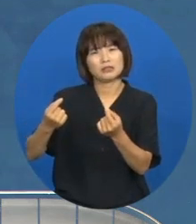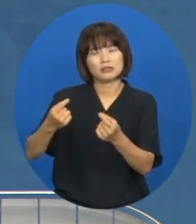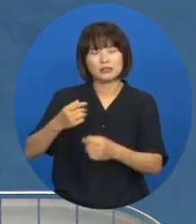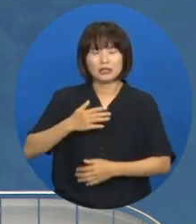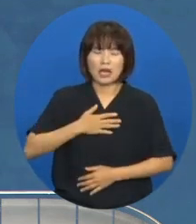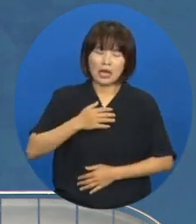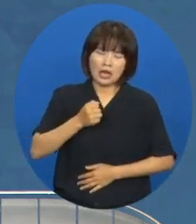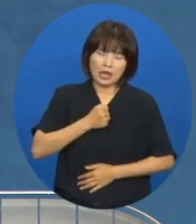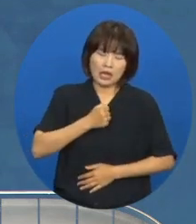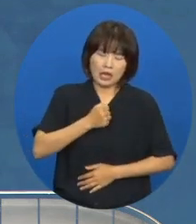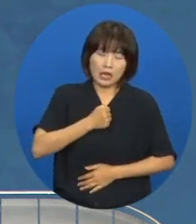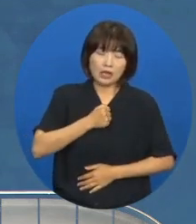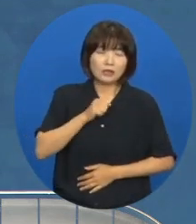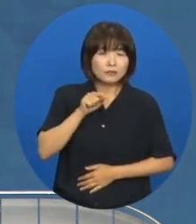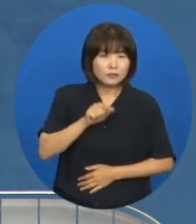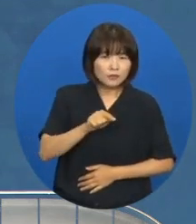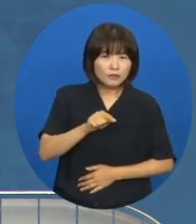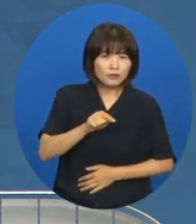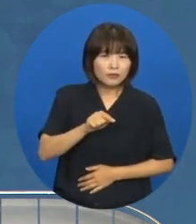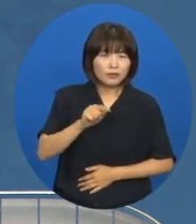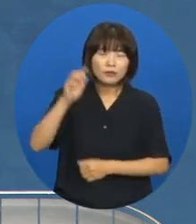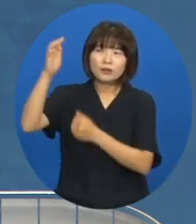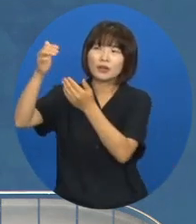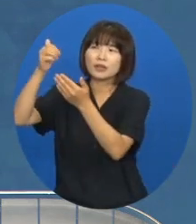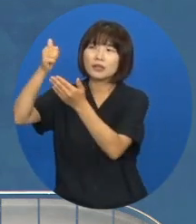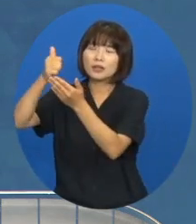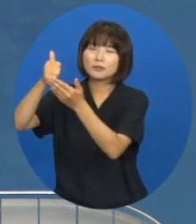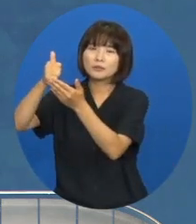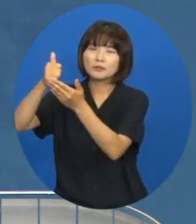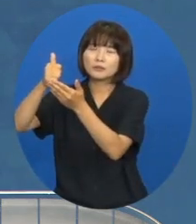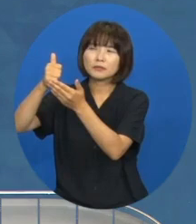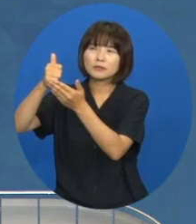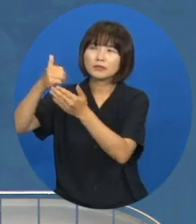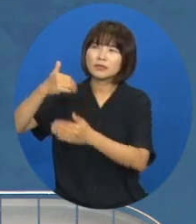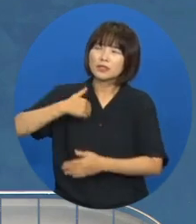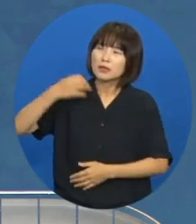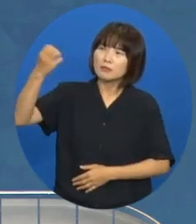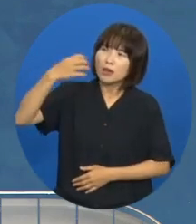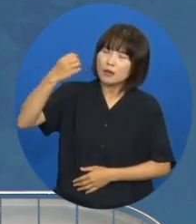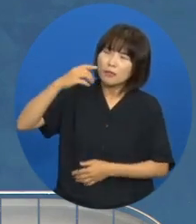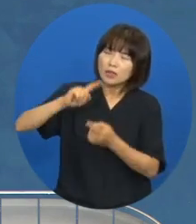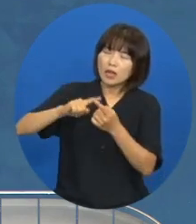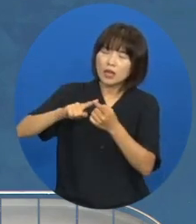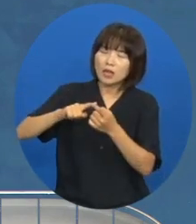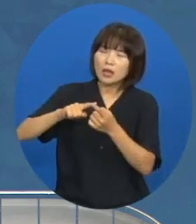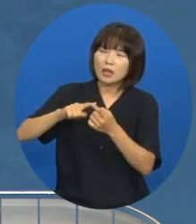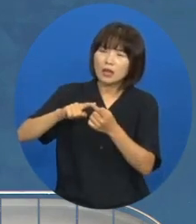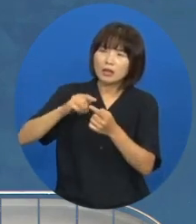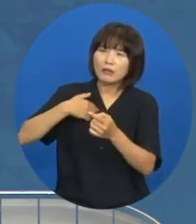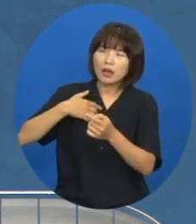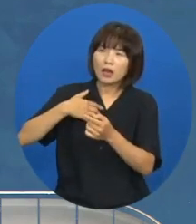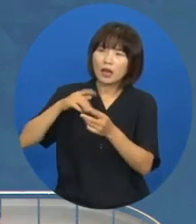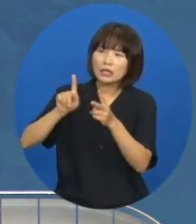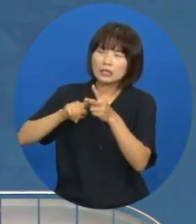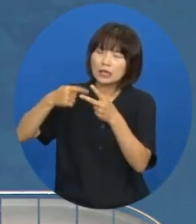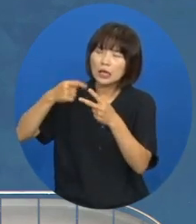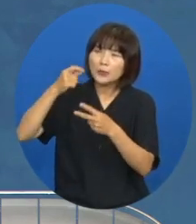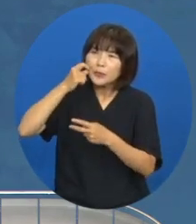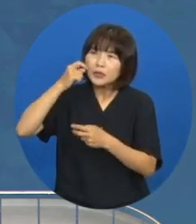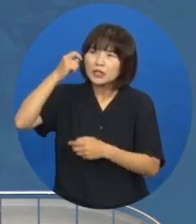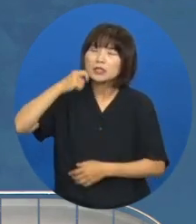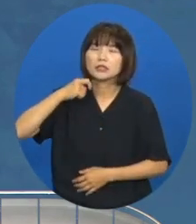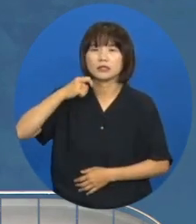이렇게 답답해하는 것이 하나님께서 뭔가 제게 말씀하시는 것을 내가 못 알아듣고 있는 듯한 느낌이 드는